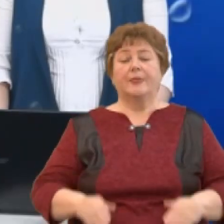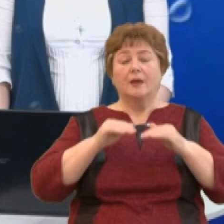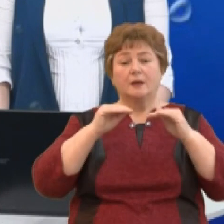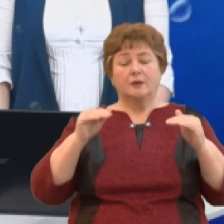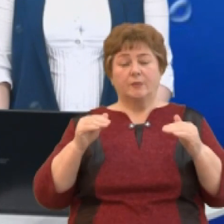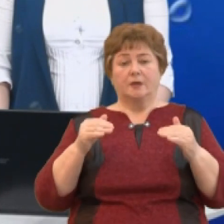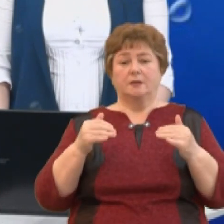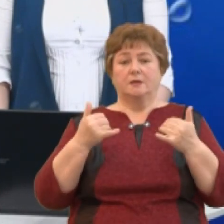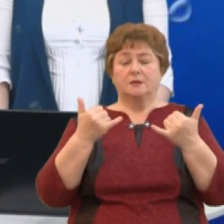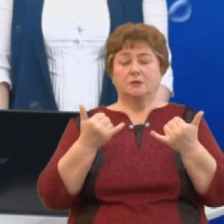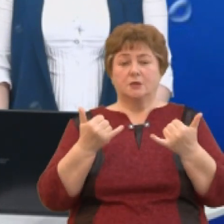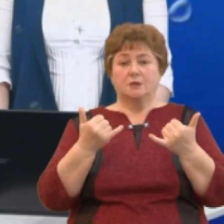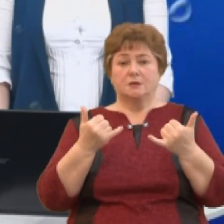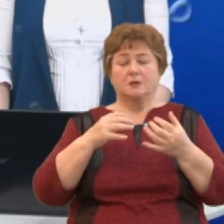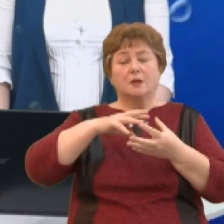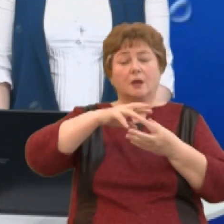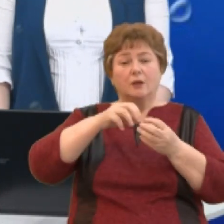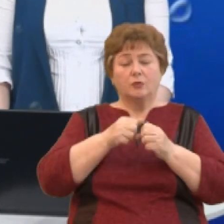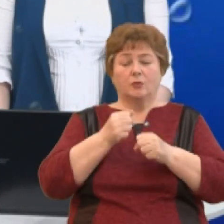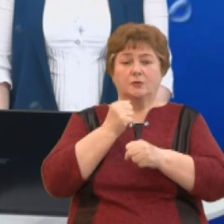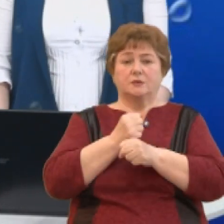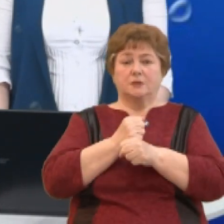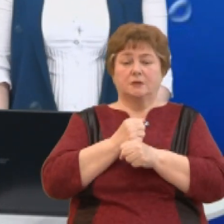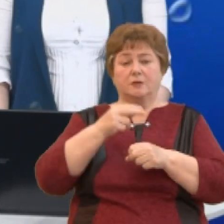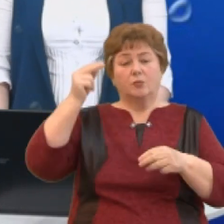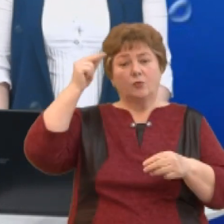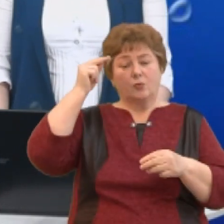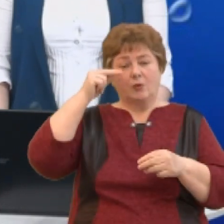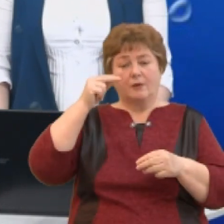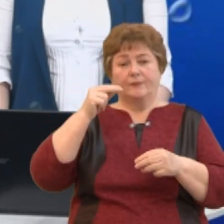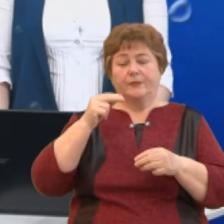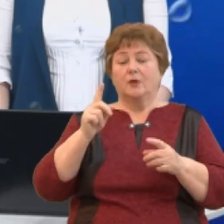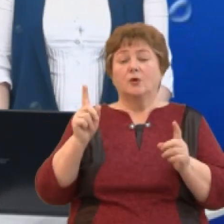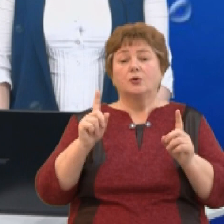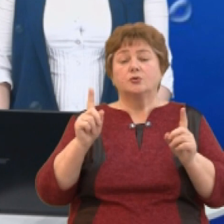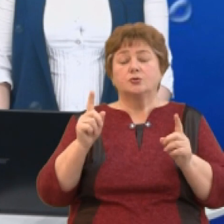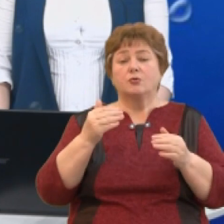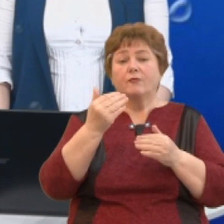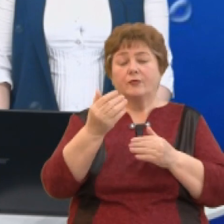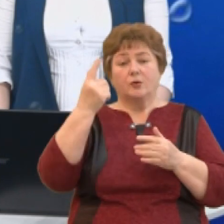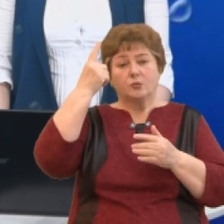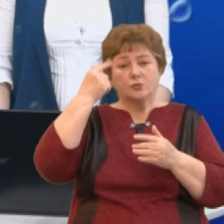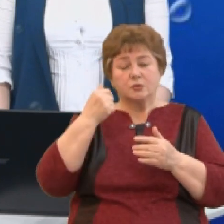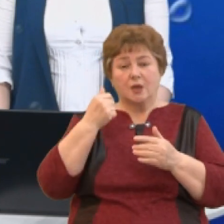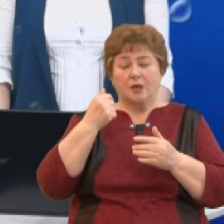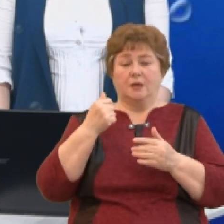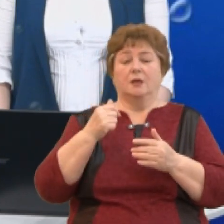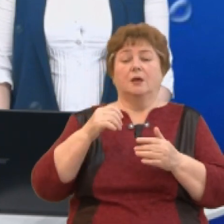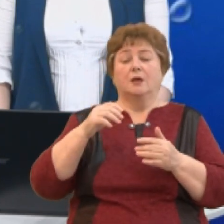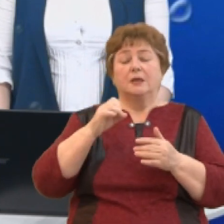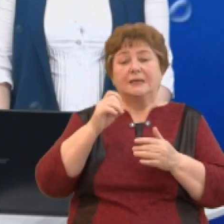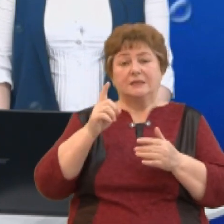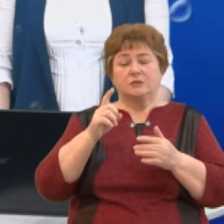Ребята, давайте подведем итог урока. Что вы узнали из урока?